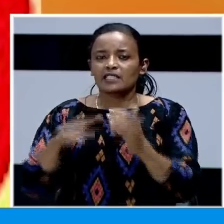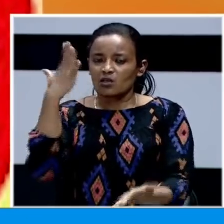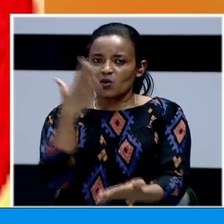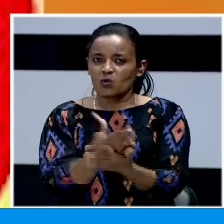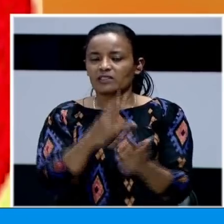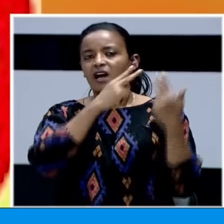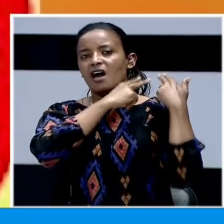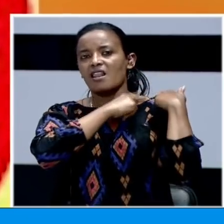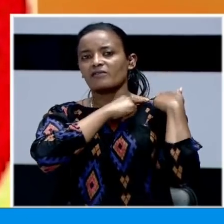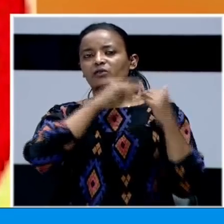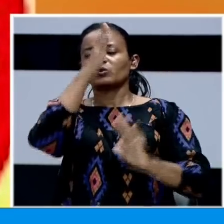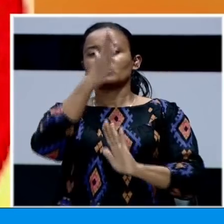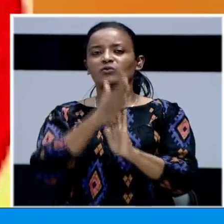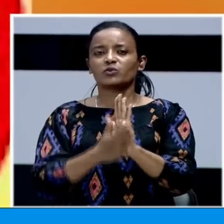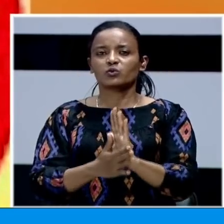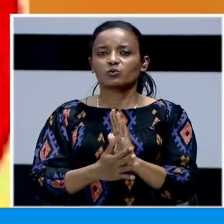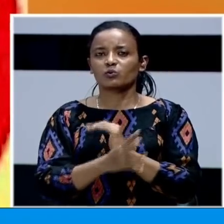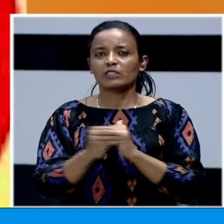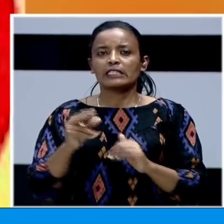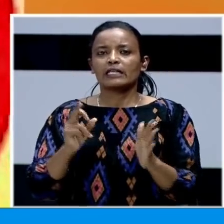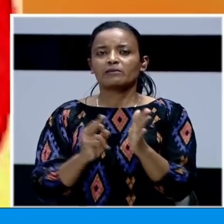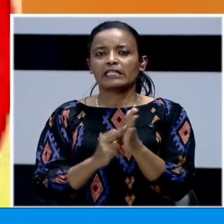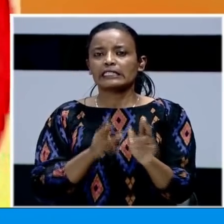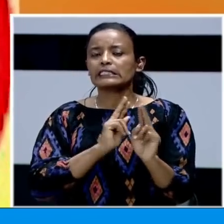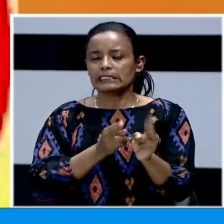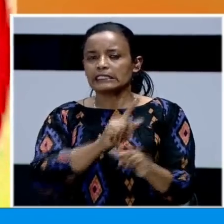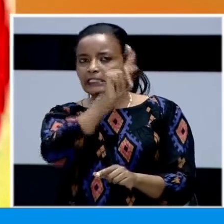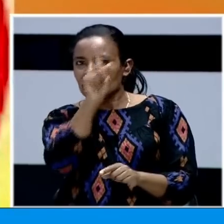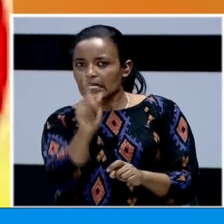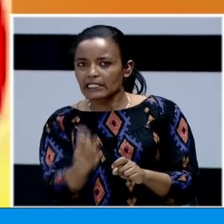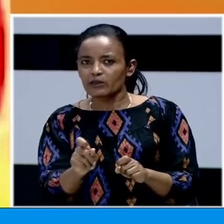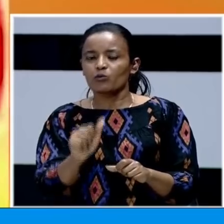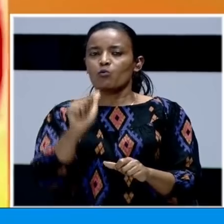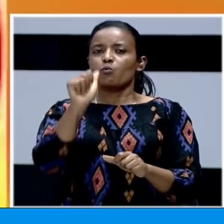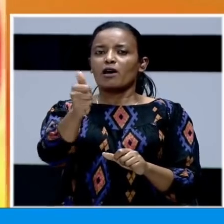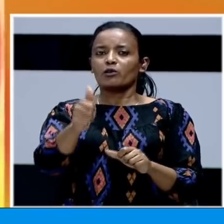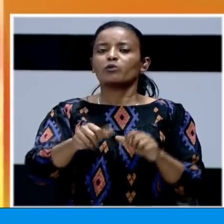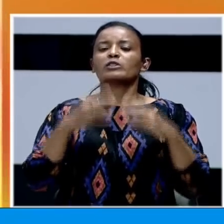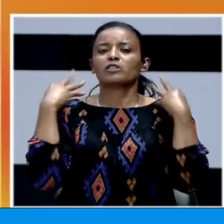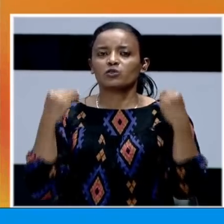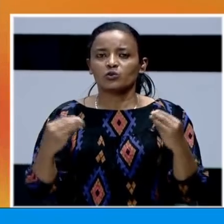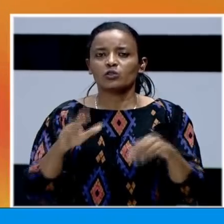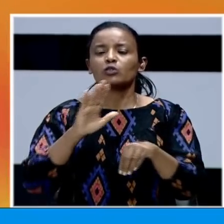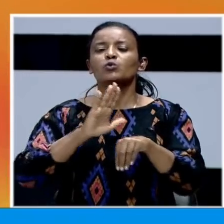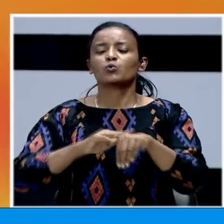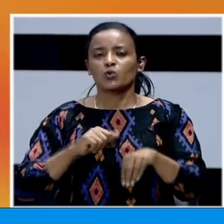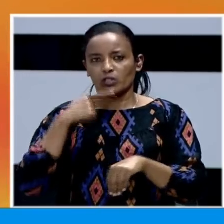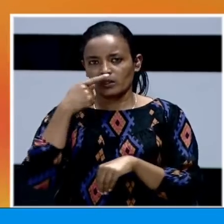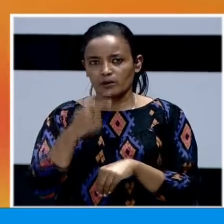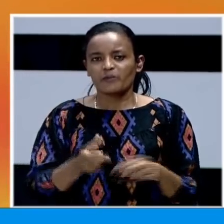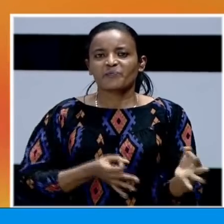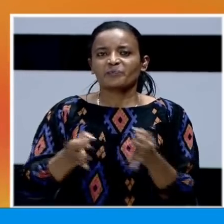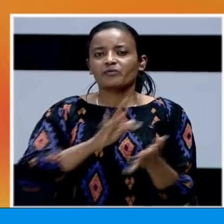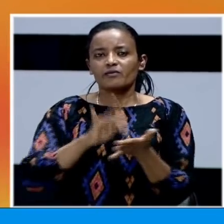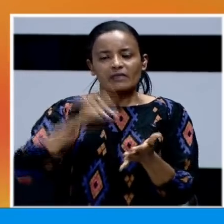خبل حلافنتكم كتفتصمون كابناي حقن تاريخ تحتاتنت عرسخم كتدحنن نسوء إلوم مجلس